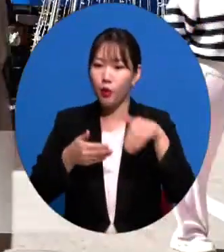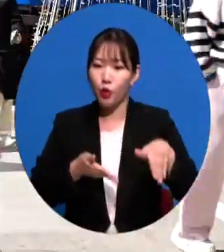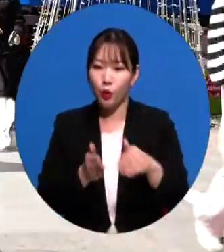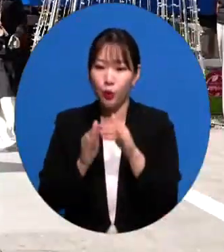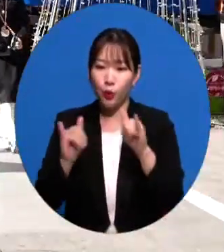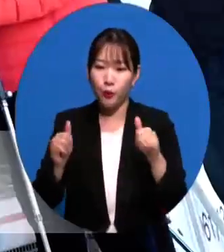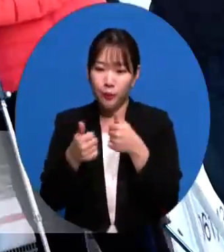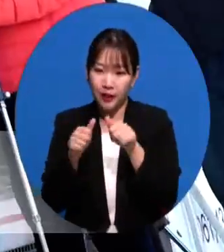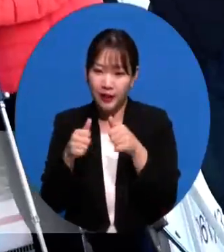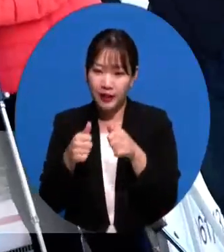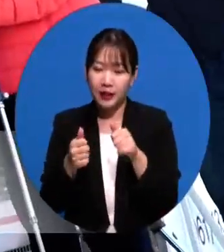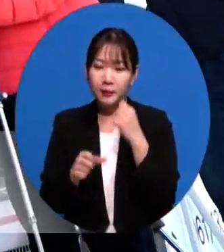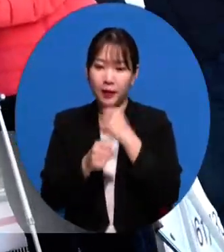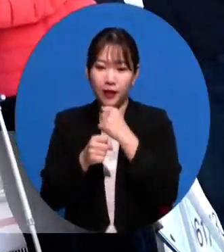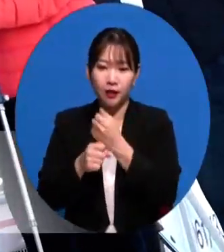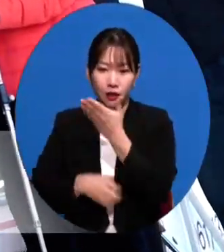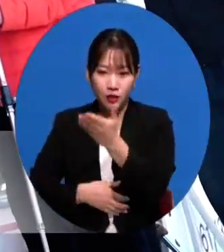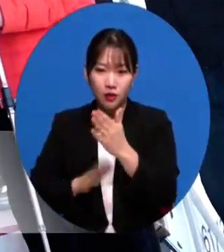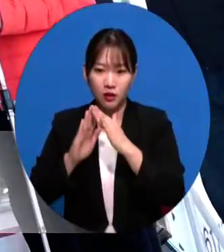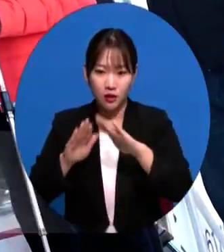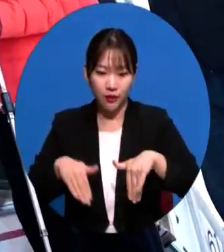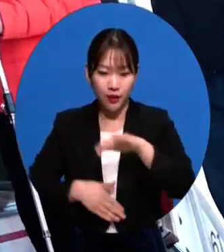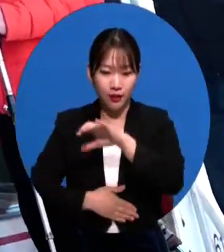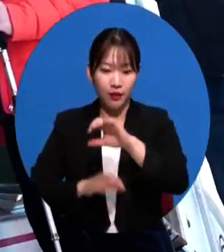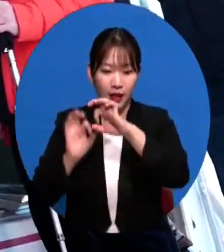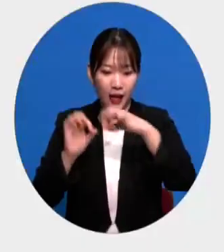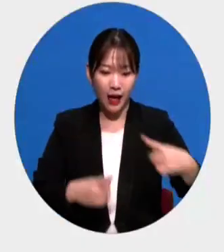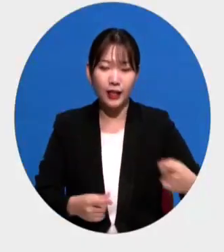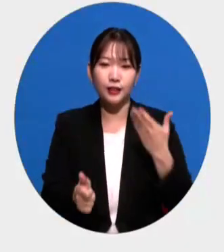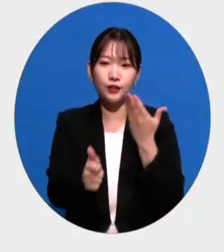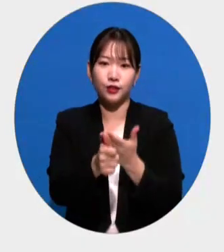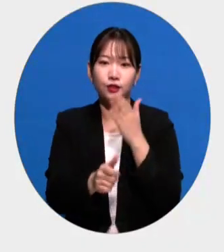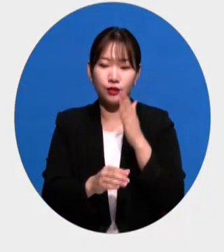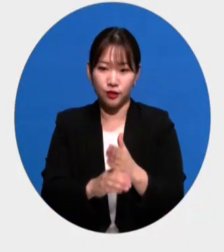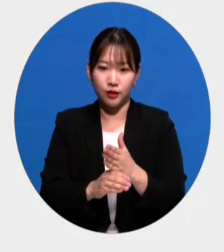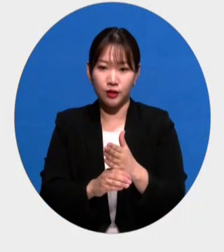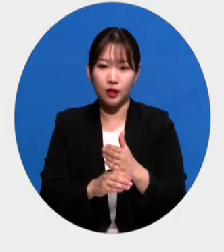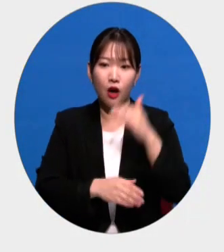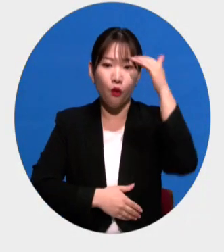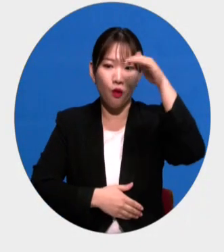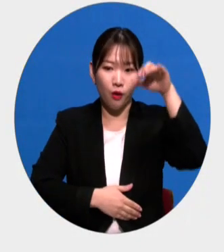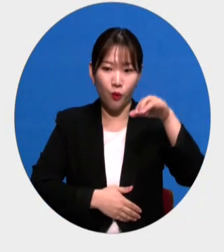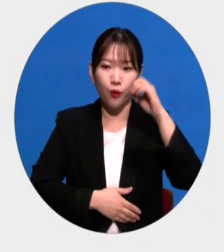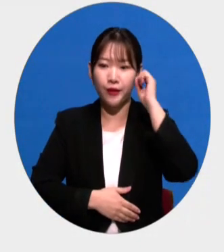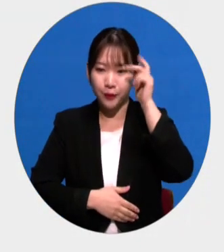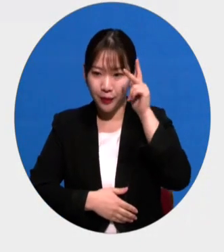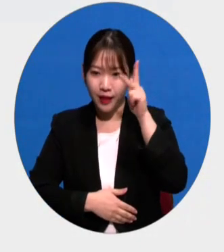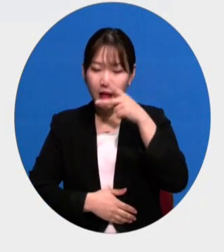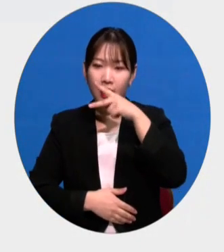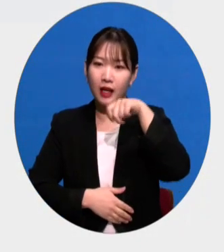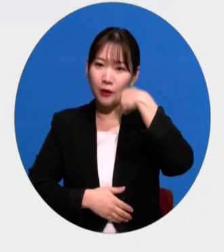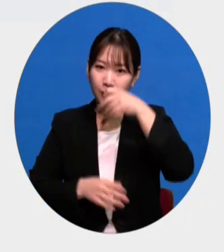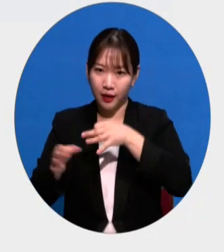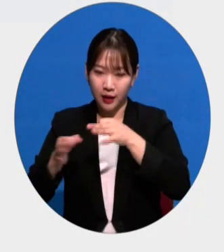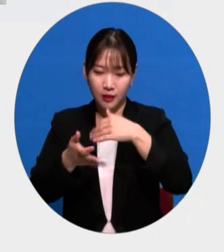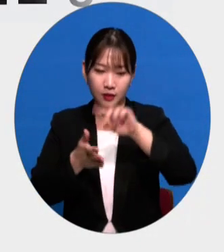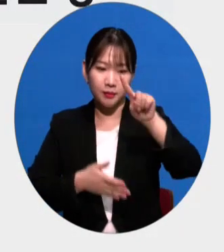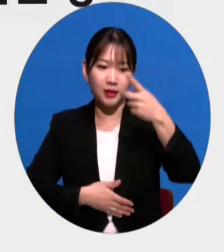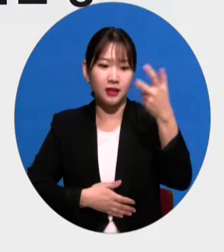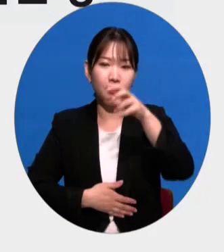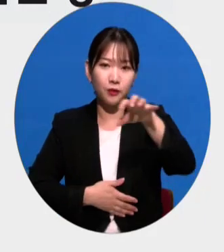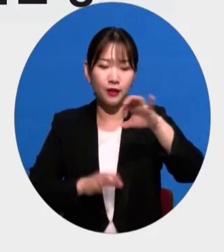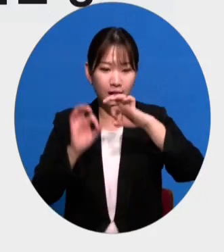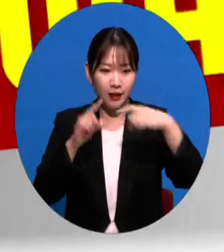발급해 전남 곳곳에서 할인 혜택을 제공하고 있습니다. 도내 관광지와 숙박, 음식점 등 170여